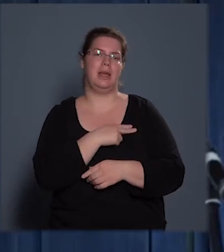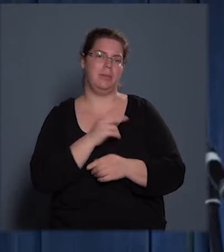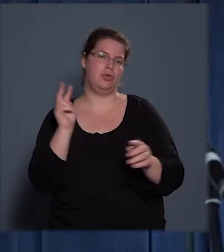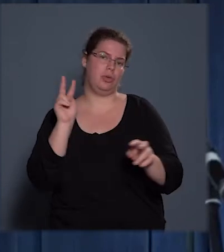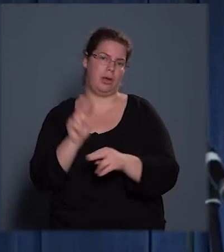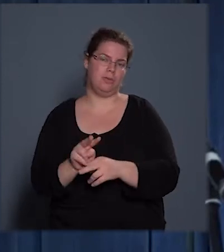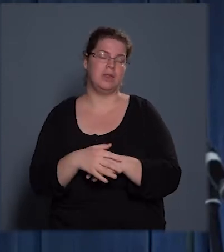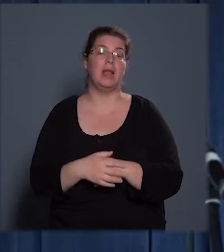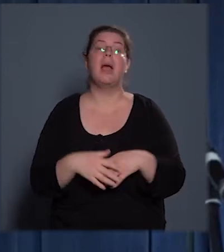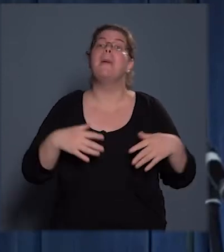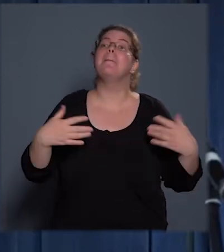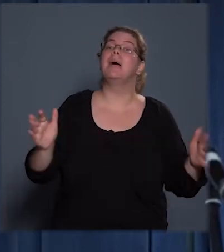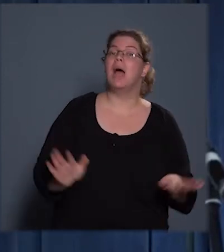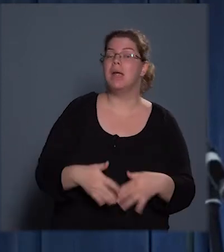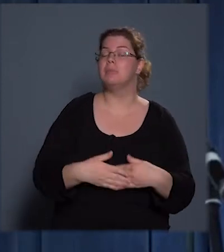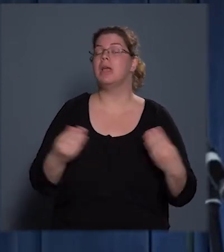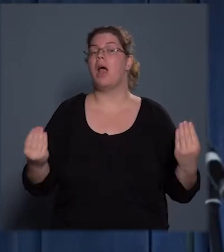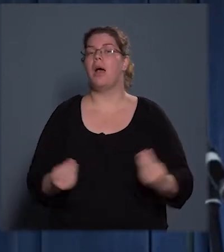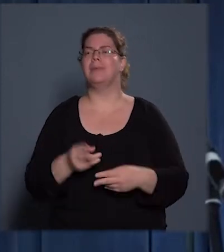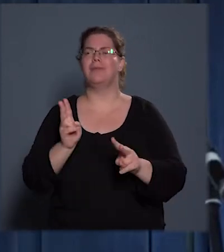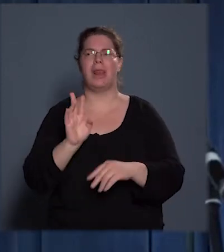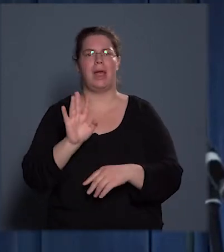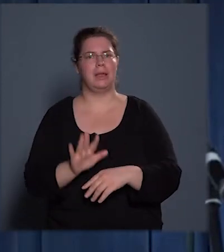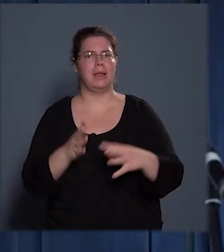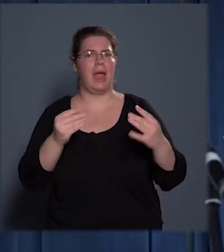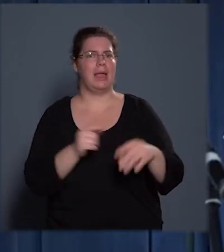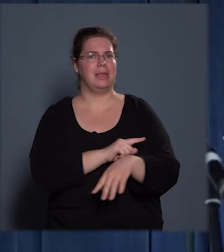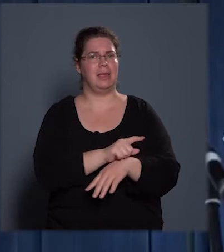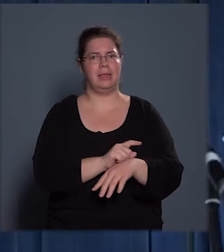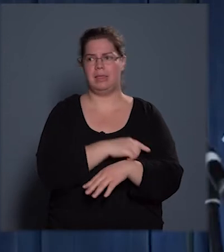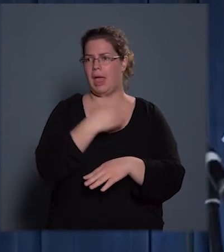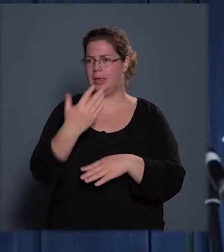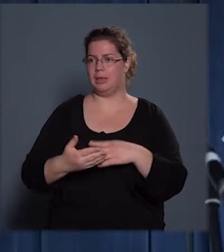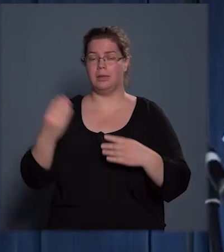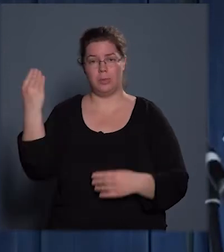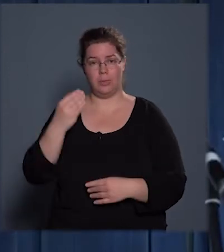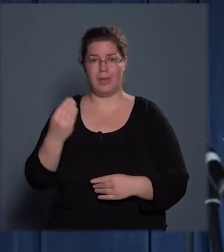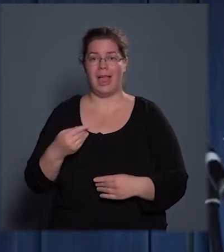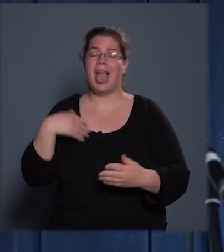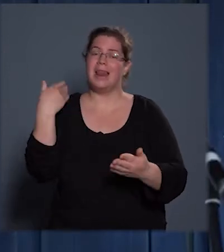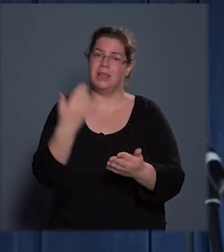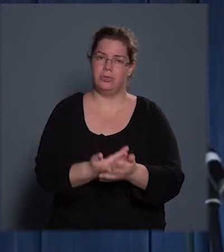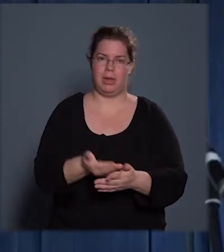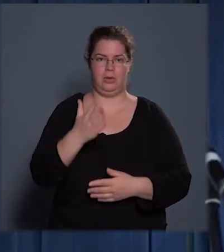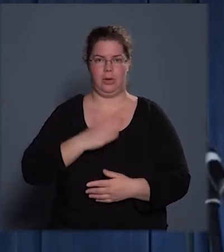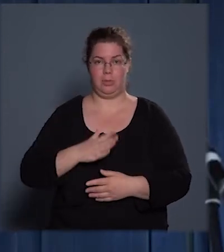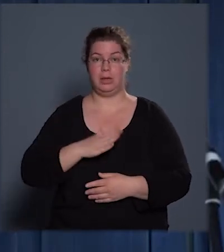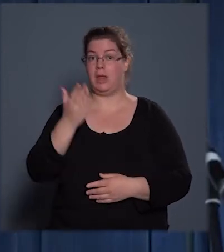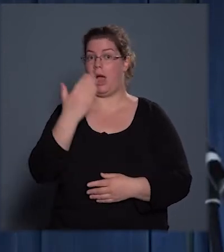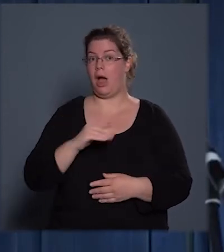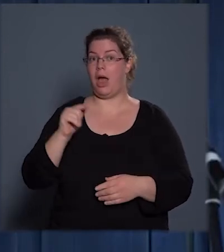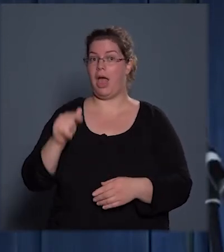odafigyelni. Bármi, ami valaki ennyi ideig művel, elismerésre méltó. De ha